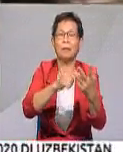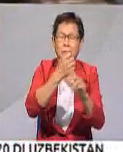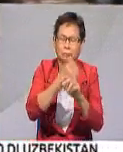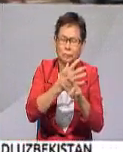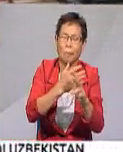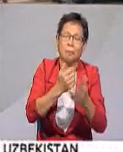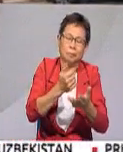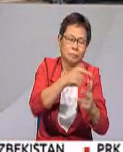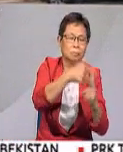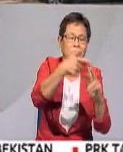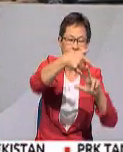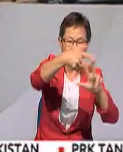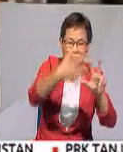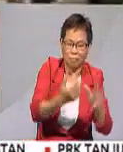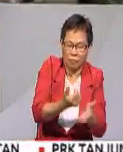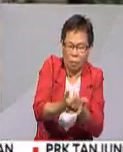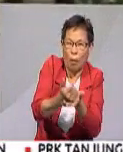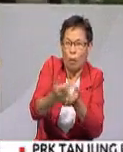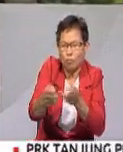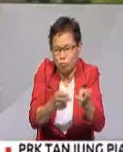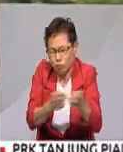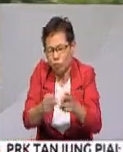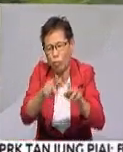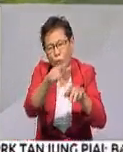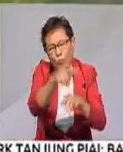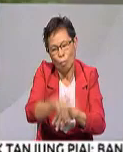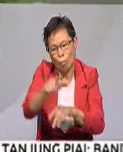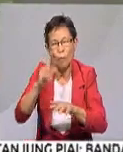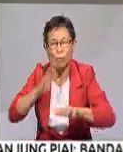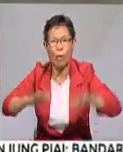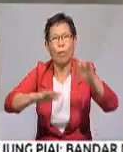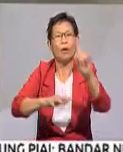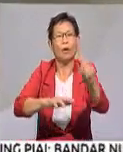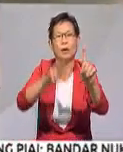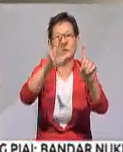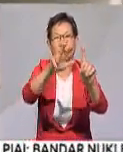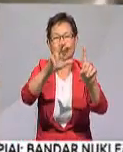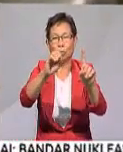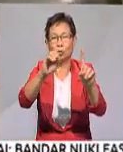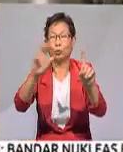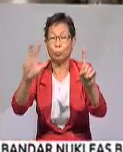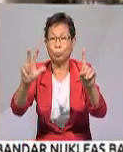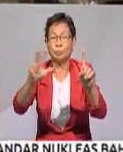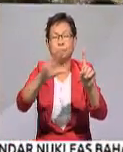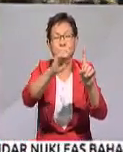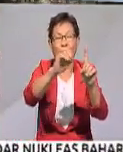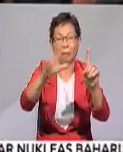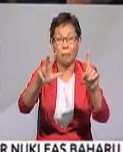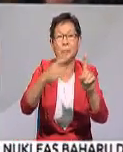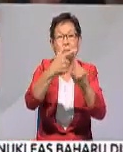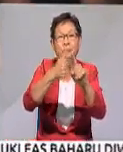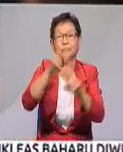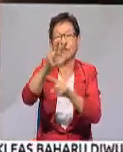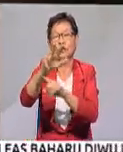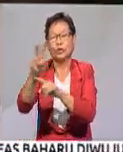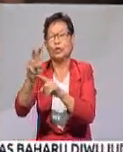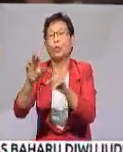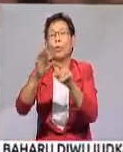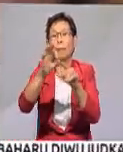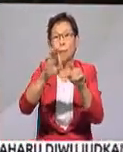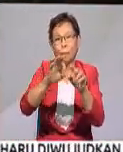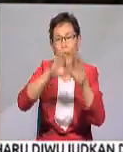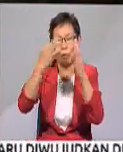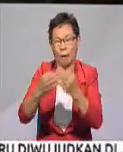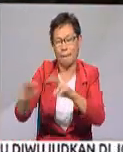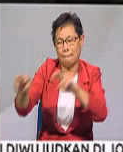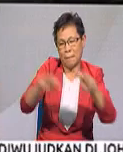lumus membantu dalam pengurusan penduduk terjejas. Seramai 103 penduduk terjejas daripada 32 keluarga dipindahkan ke PPS